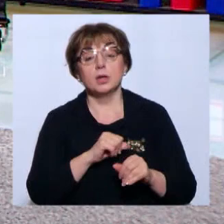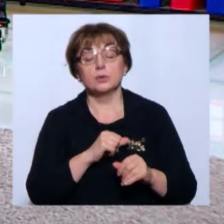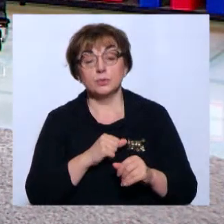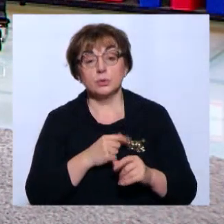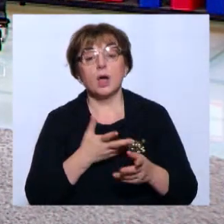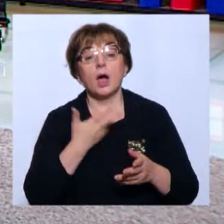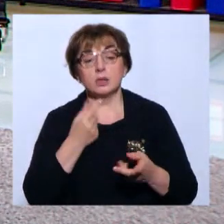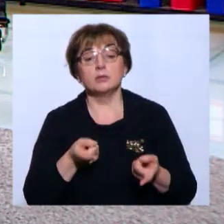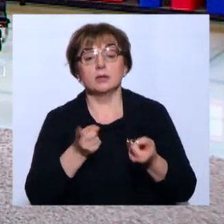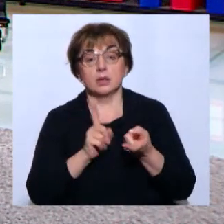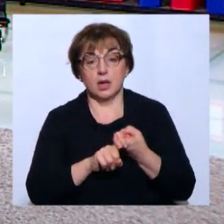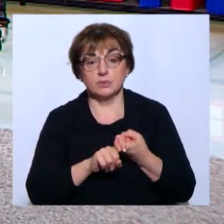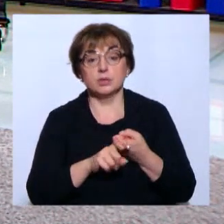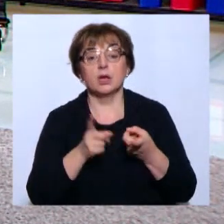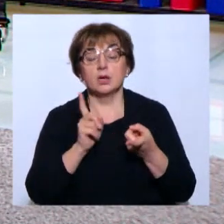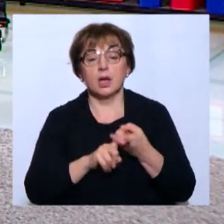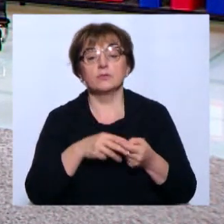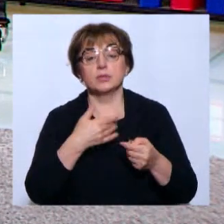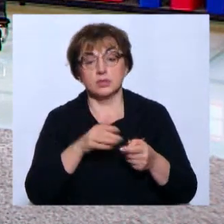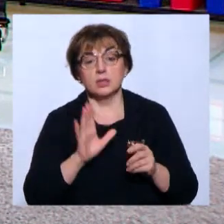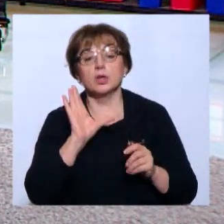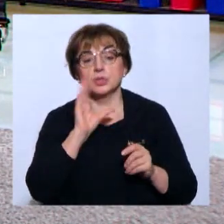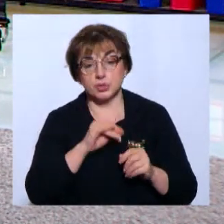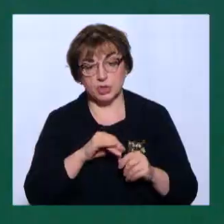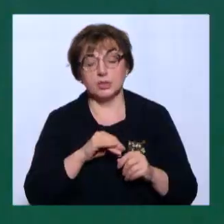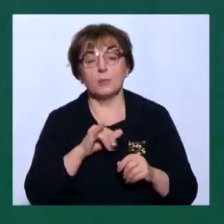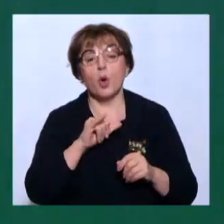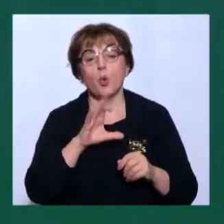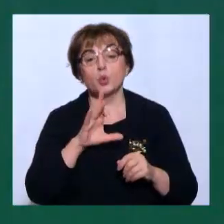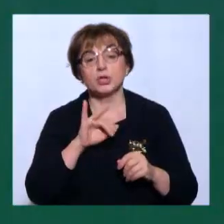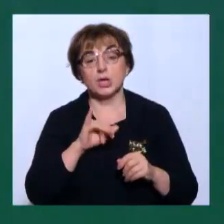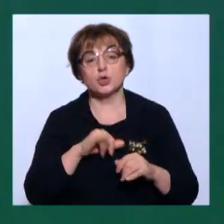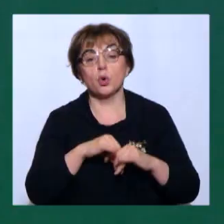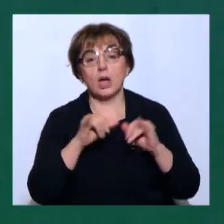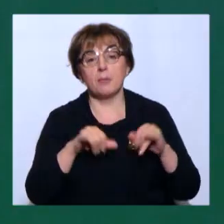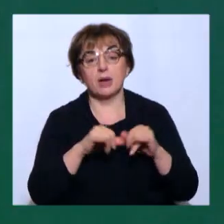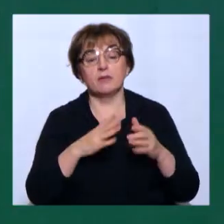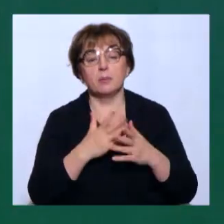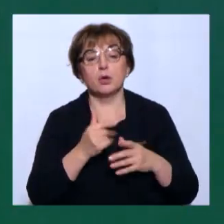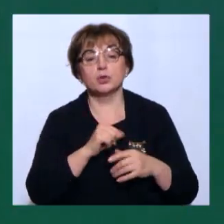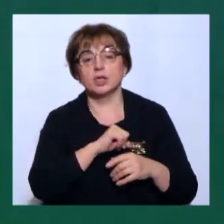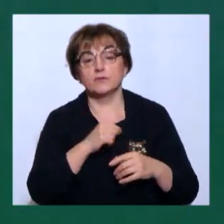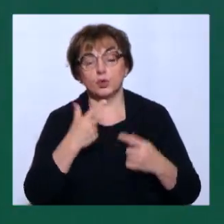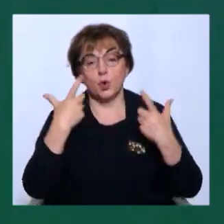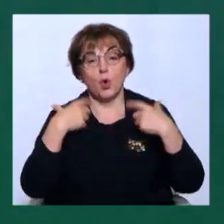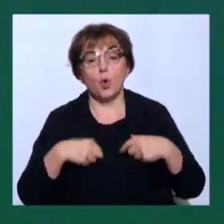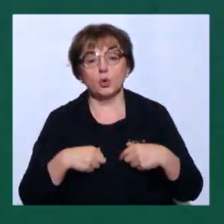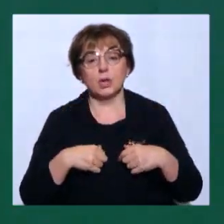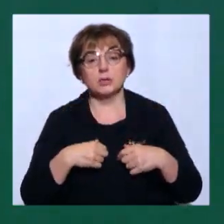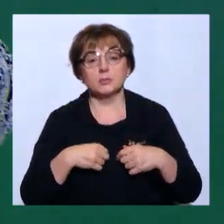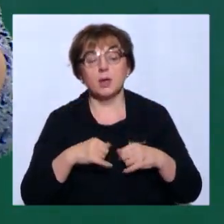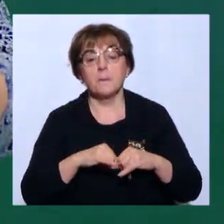და უსქესოთაც მრავლდება. შეგახსენებთ, რომ უსქესო გამრავლება არის, როცა ორგანიზმი